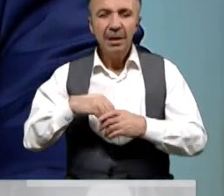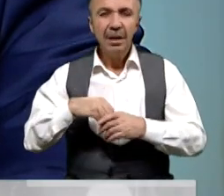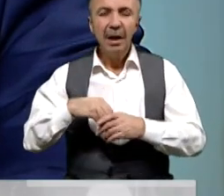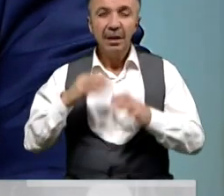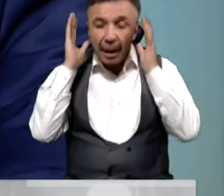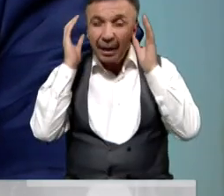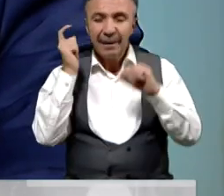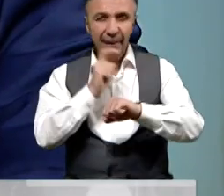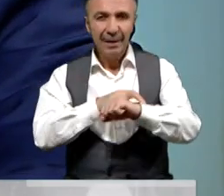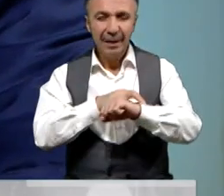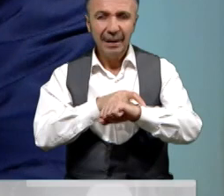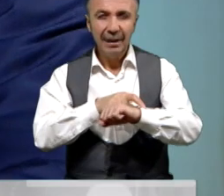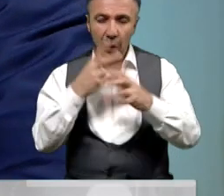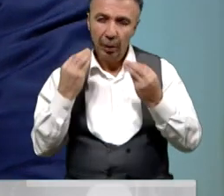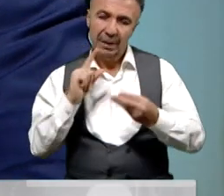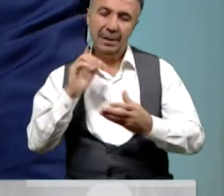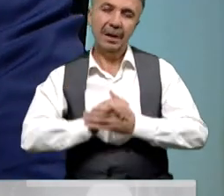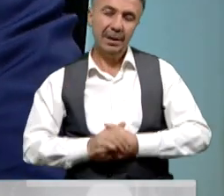İnna salata